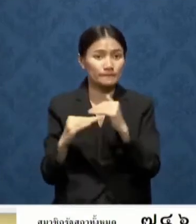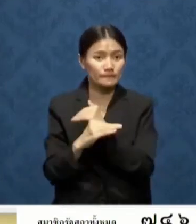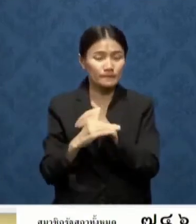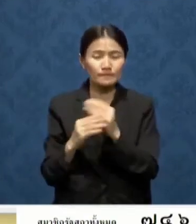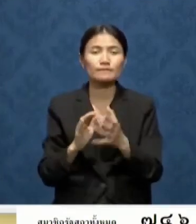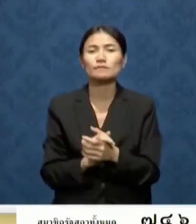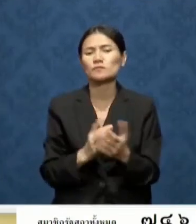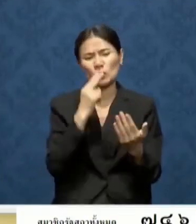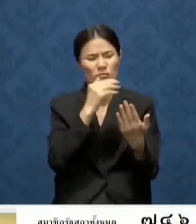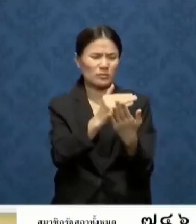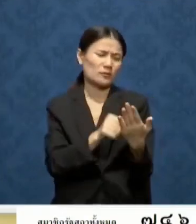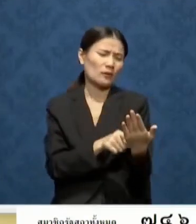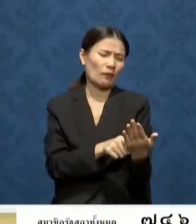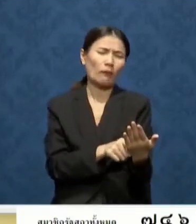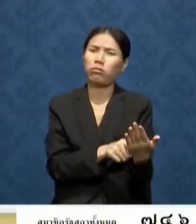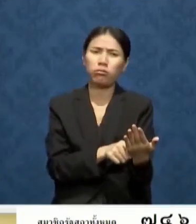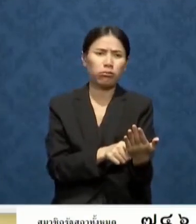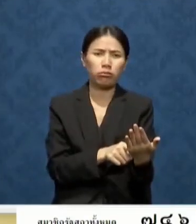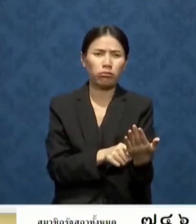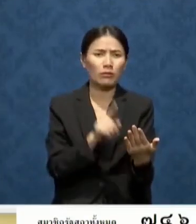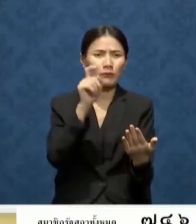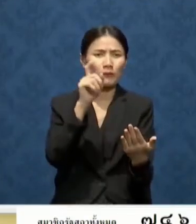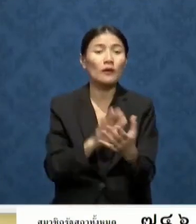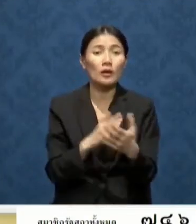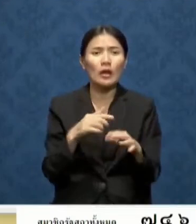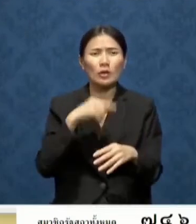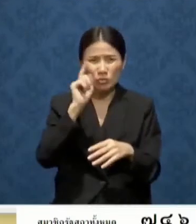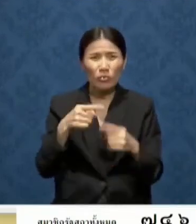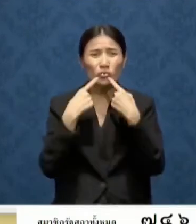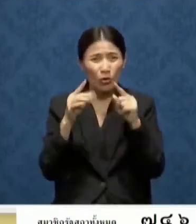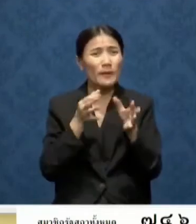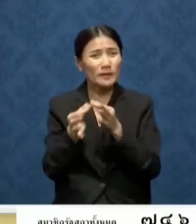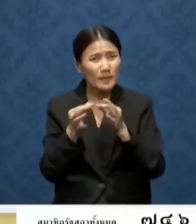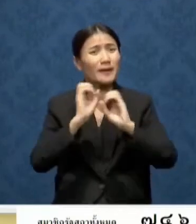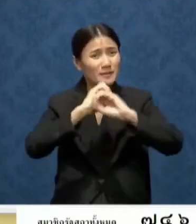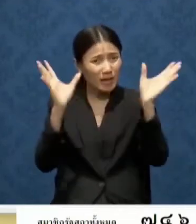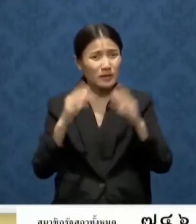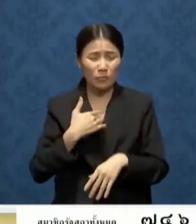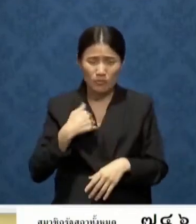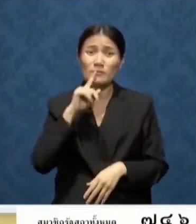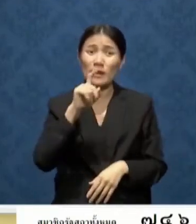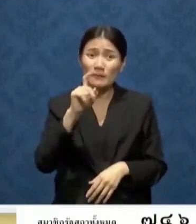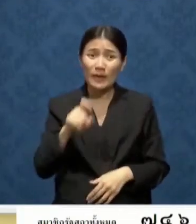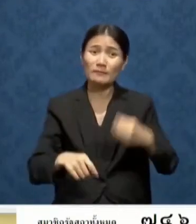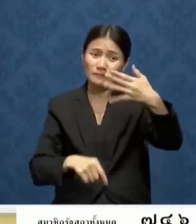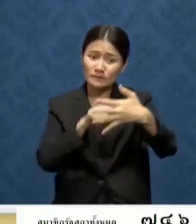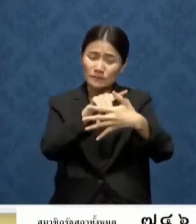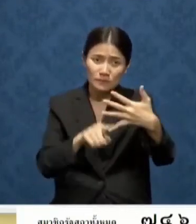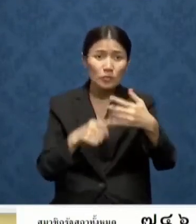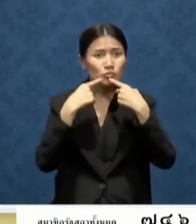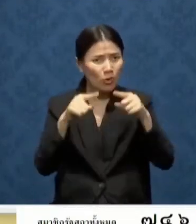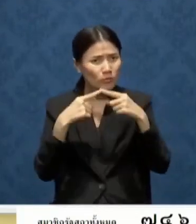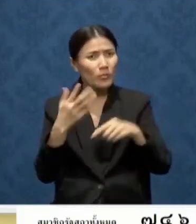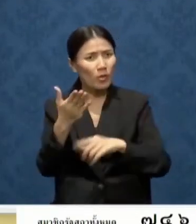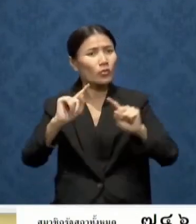กลวงมากอย่างน้อย ท่านตต่อให้ชัดวาในประเดใหๆี่ผมถามไป 5 ข้อเนี่ยท่านจะมีทศท